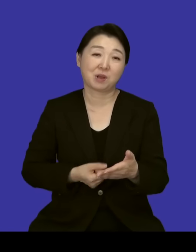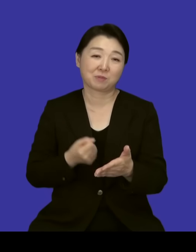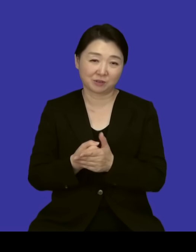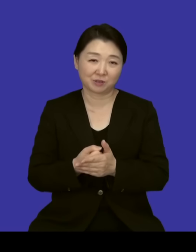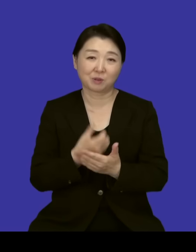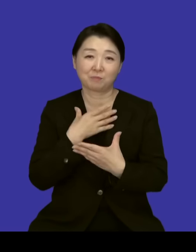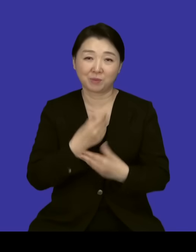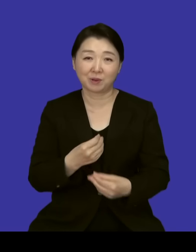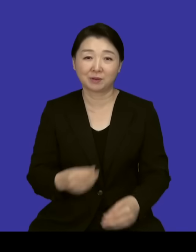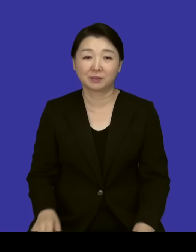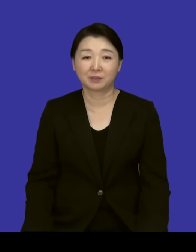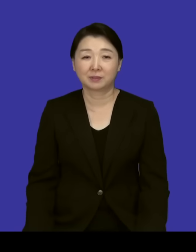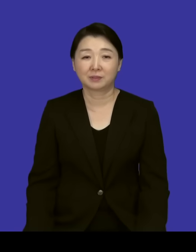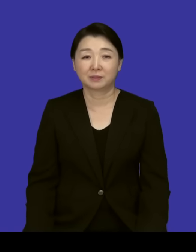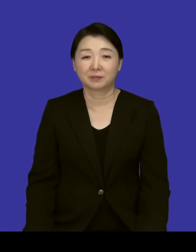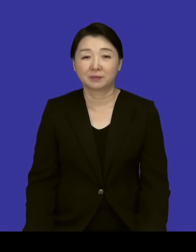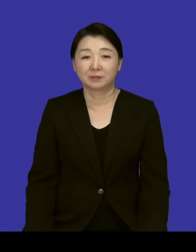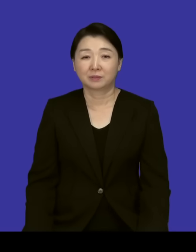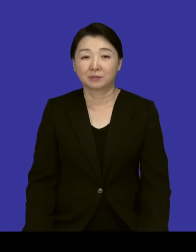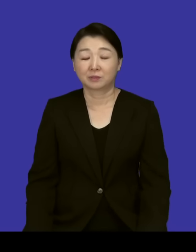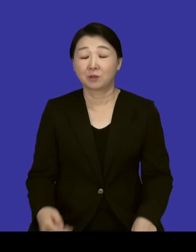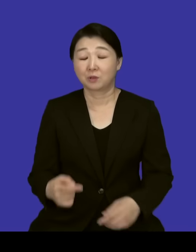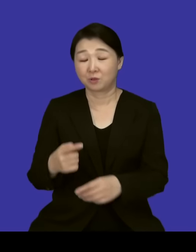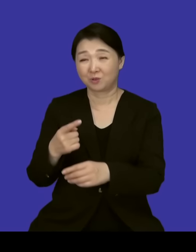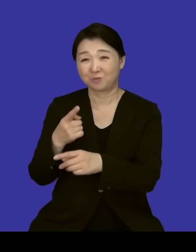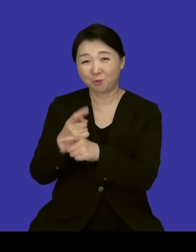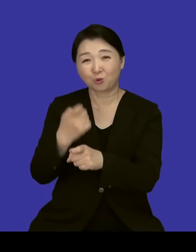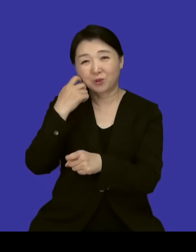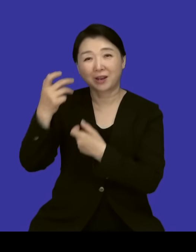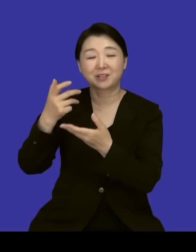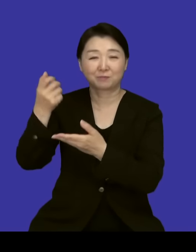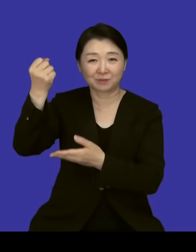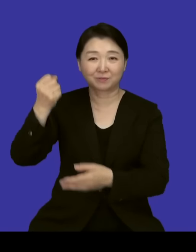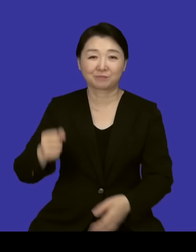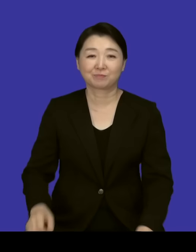편하더라고요. 네, 그렇게 바라보는 게 맞아. 그냥 복수는 하나님 해주실 거다라고 생각하는 게 제일